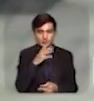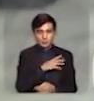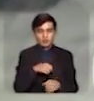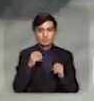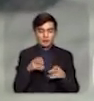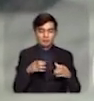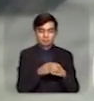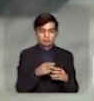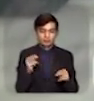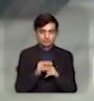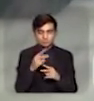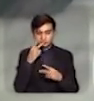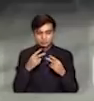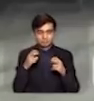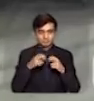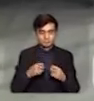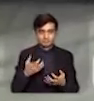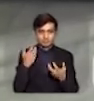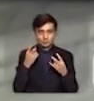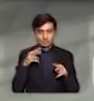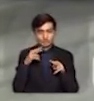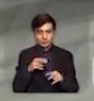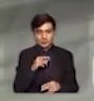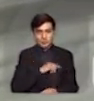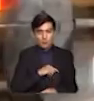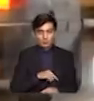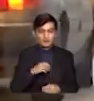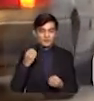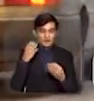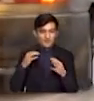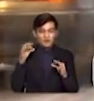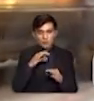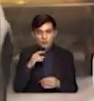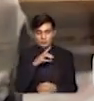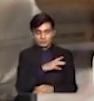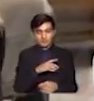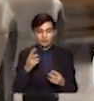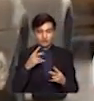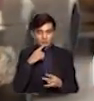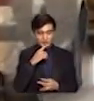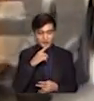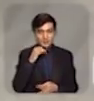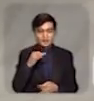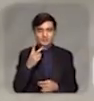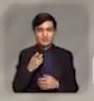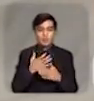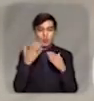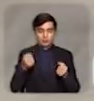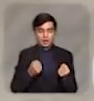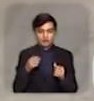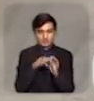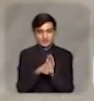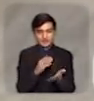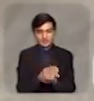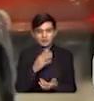жол қозғалысын, бағдаршамдардың жұмысын бақылайтын болады. Айта кету керек, аймақта ресми тіркелген 200 мыңнан астам көлік бар екен.